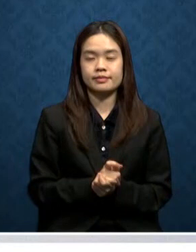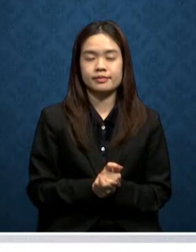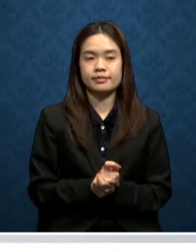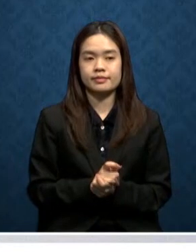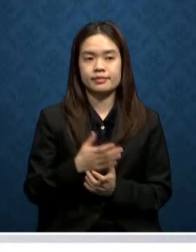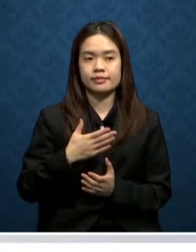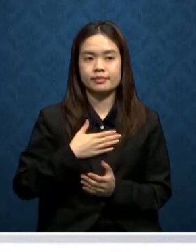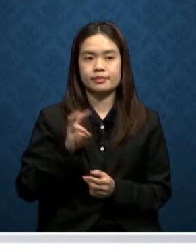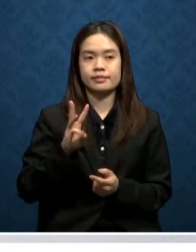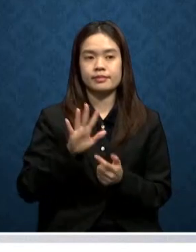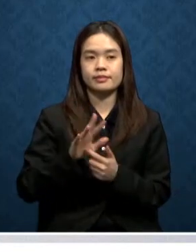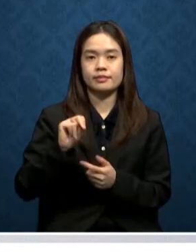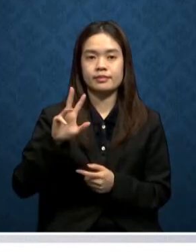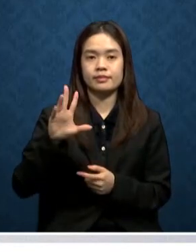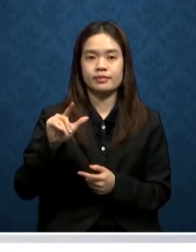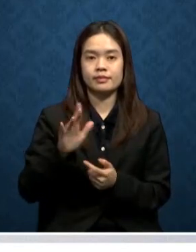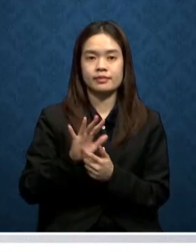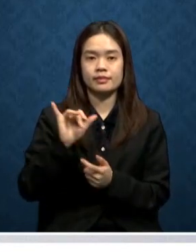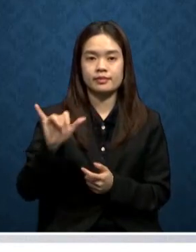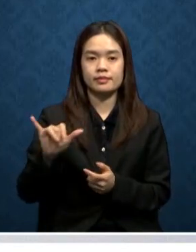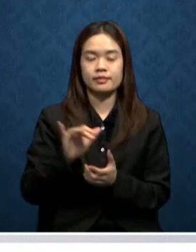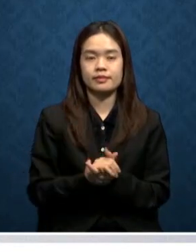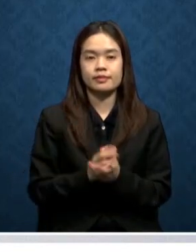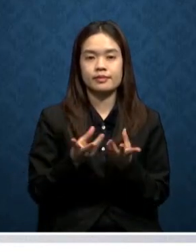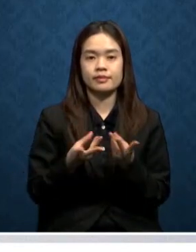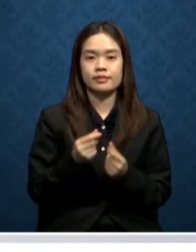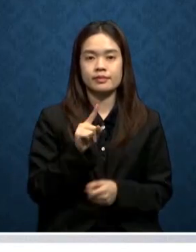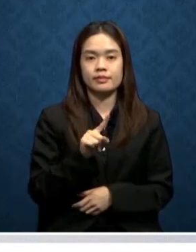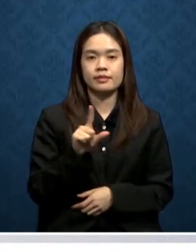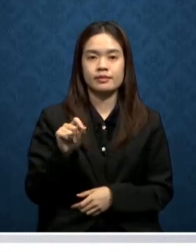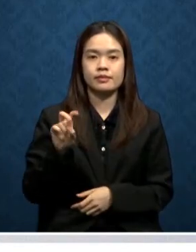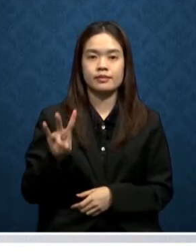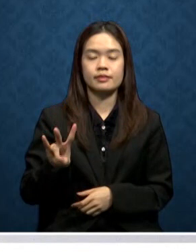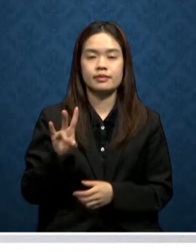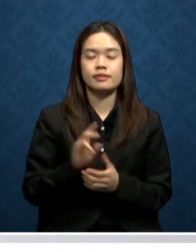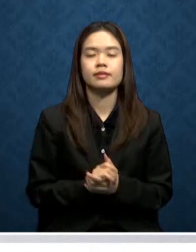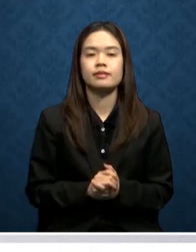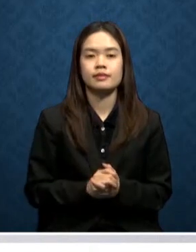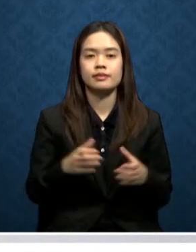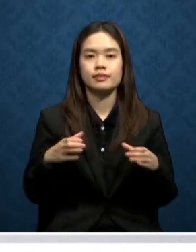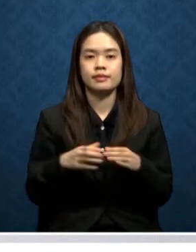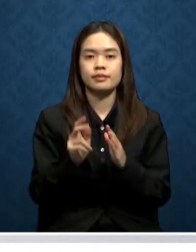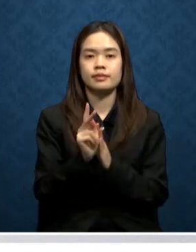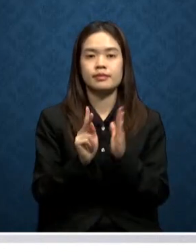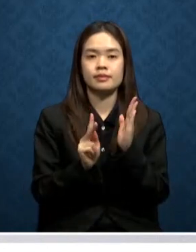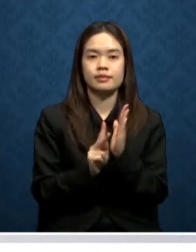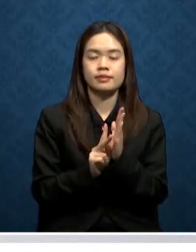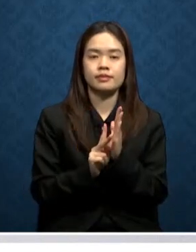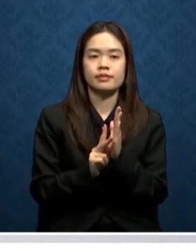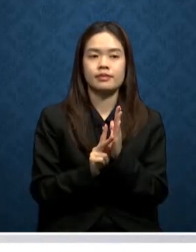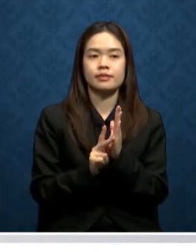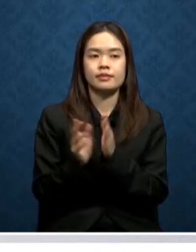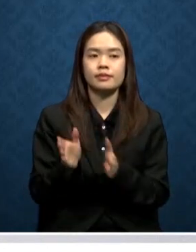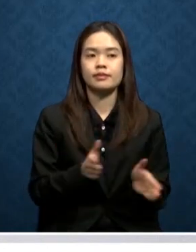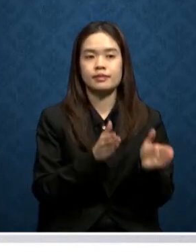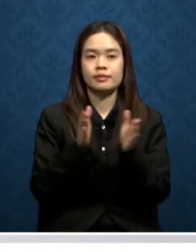ผมพลตรีโทบรรชัยเอกพรพิษนะครับลำดับหมายเลขที่127กลุ่มกฎหมายกระบวนการยุติธรรมและตำร